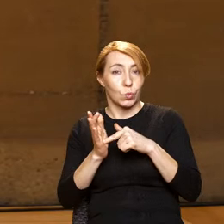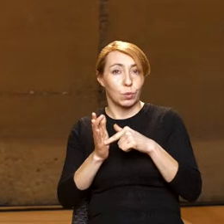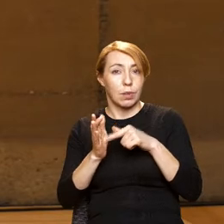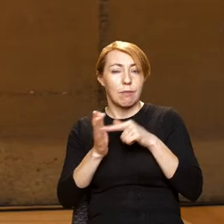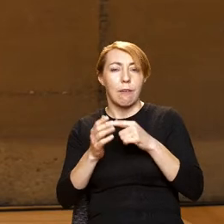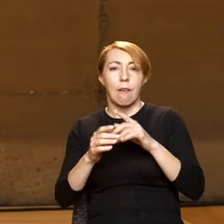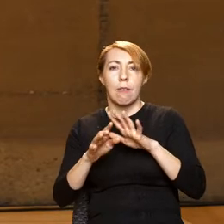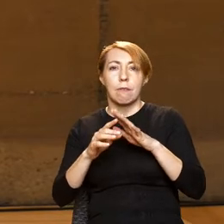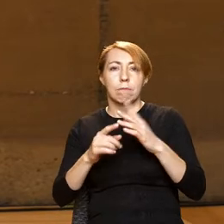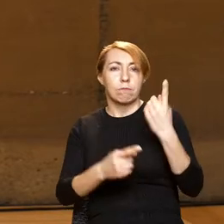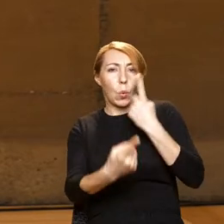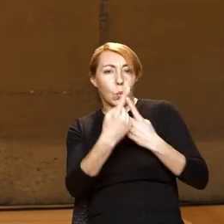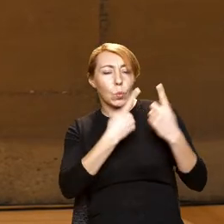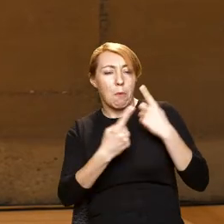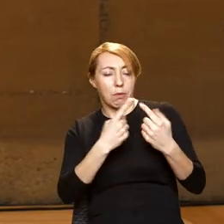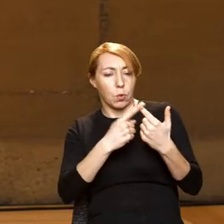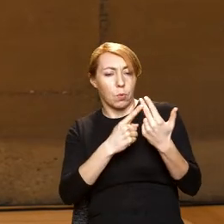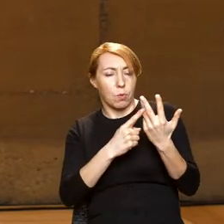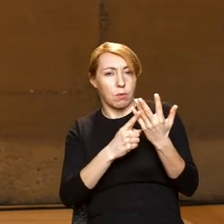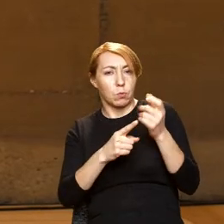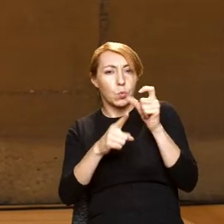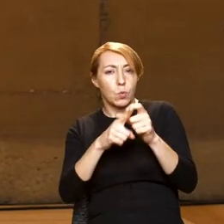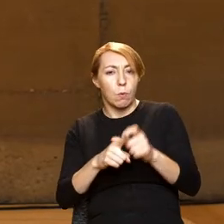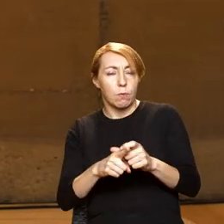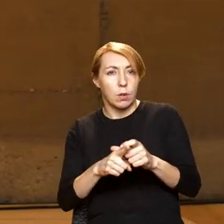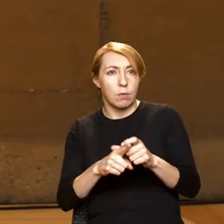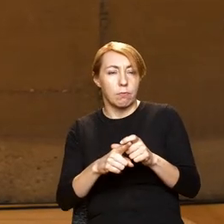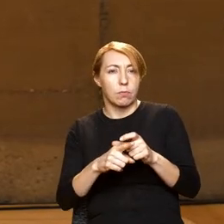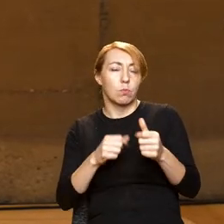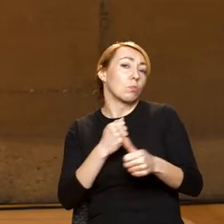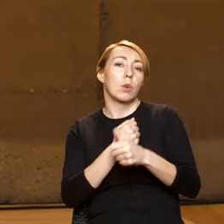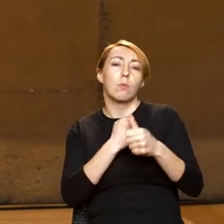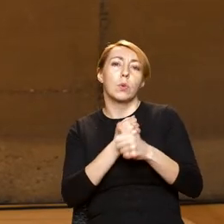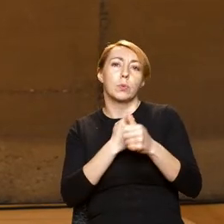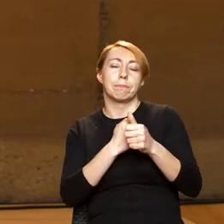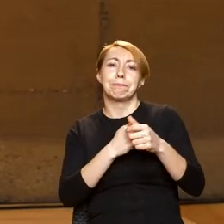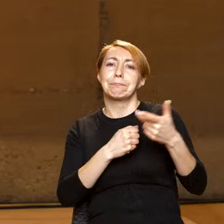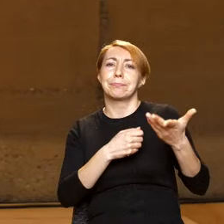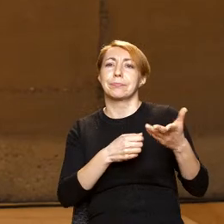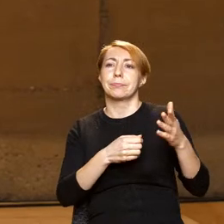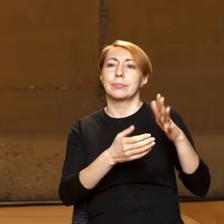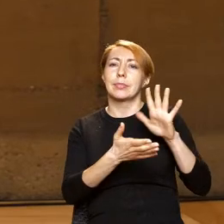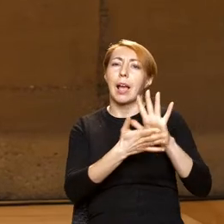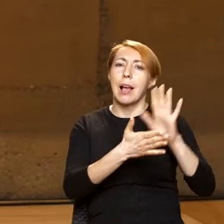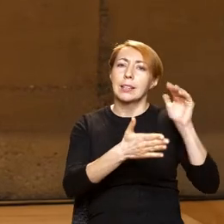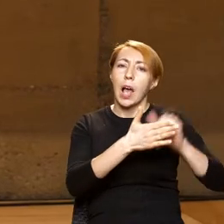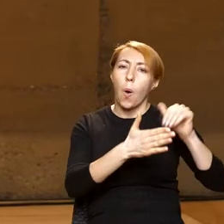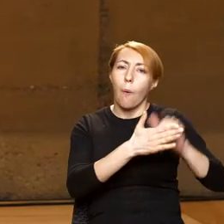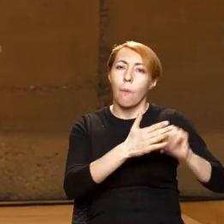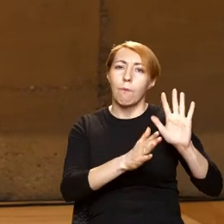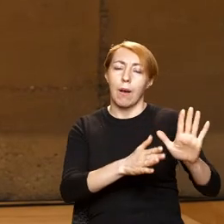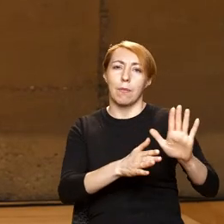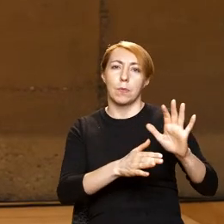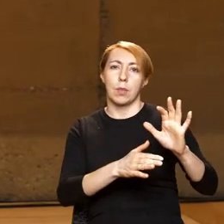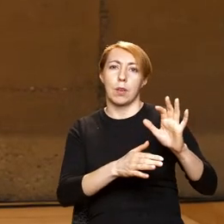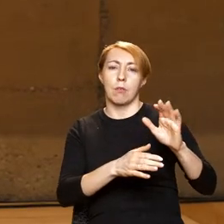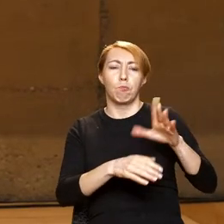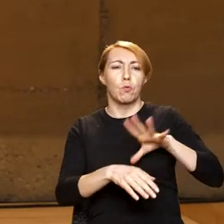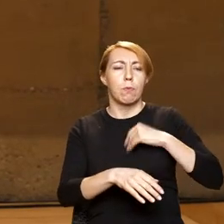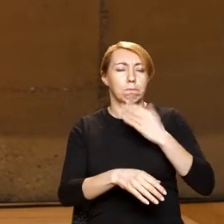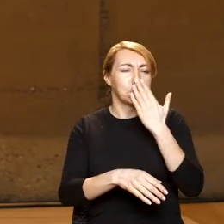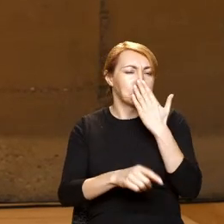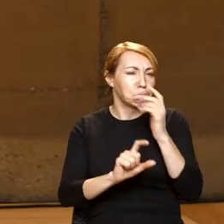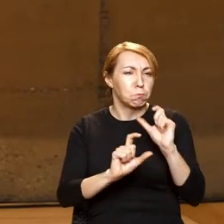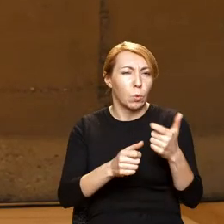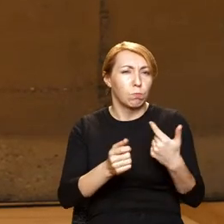tam wytłumaczone wszystkie pojęcia na przykład związane z obyczajowością, co oznacza to święto,